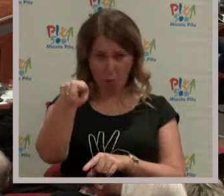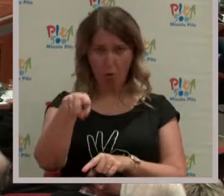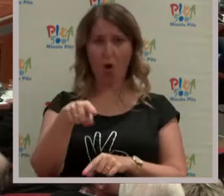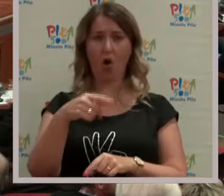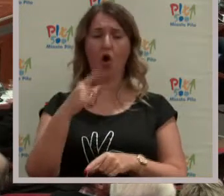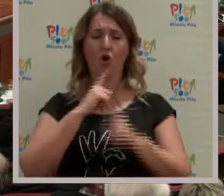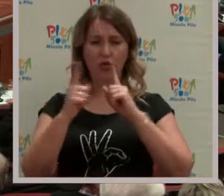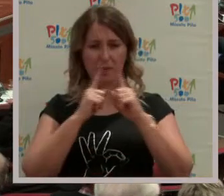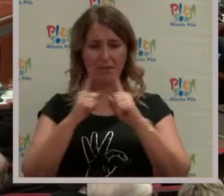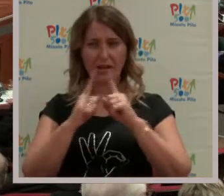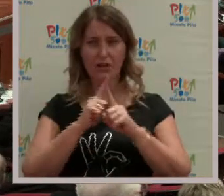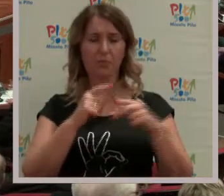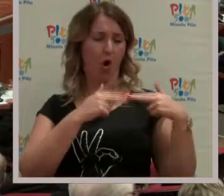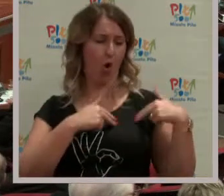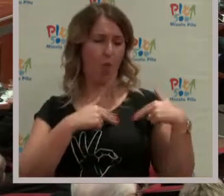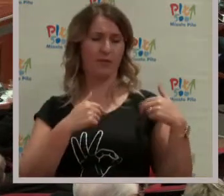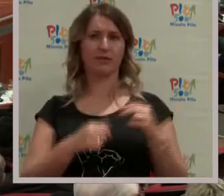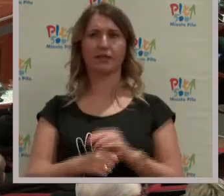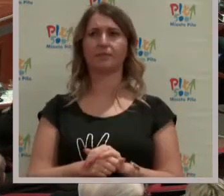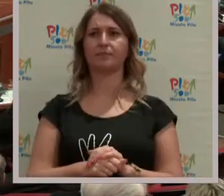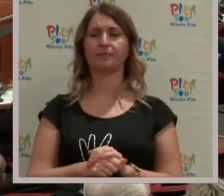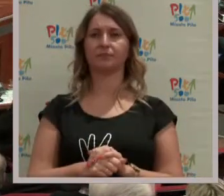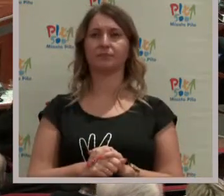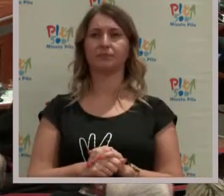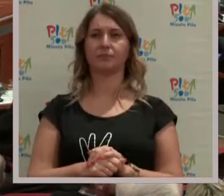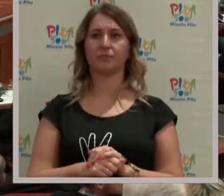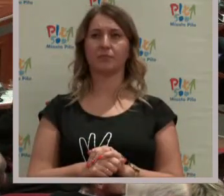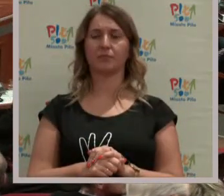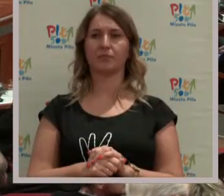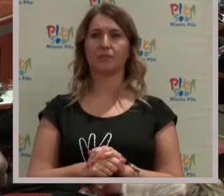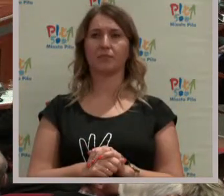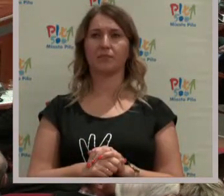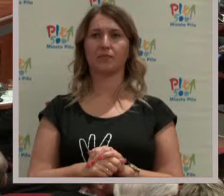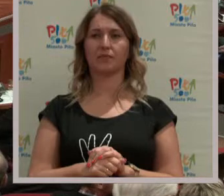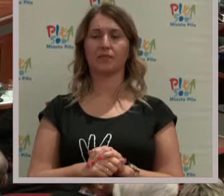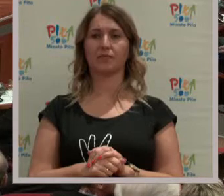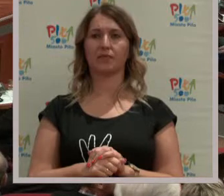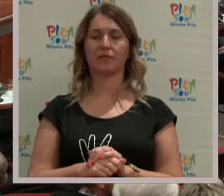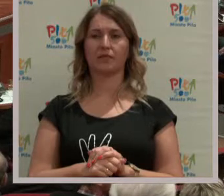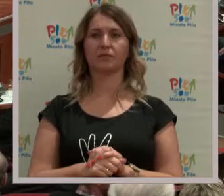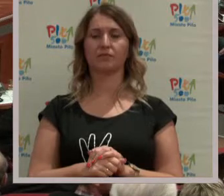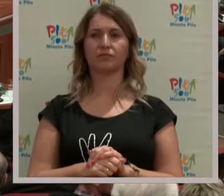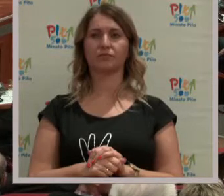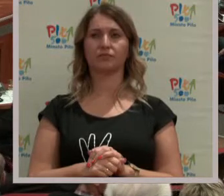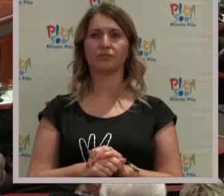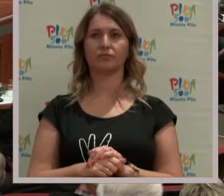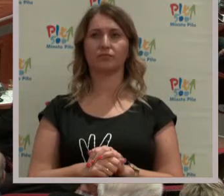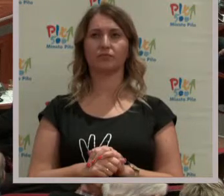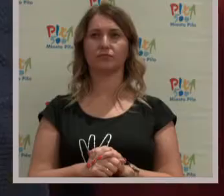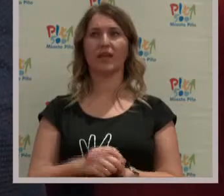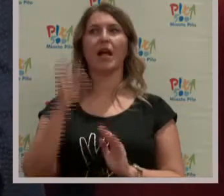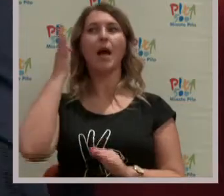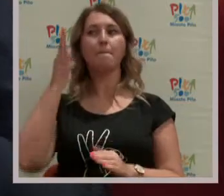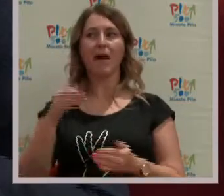w sprawie zmiany uchwały budżetowej na 2018 rok był procedowany przez Komisję Budżetu i Rozwoju Miasta Pani